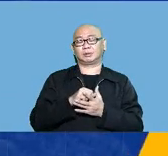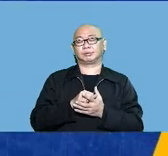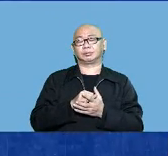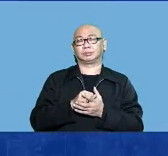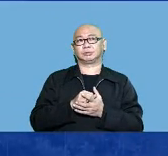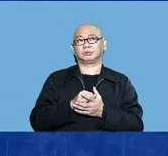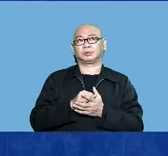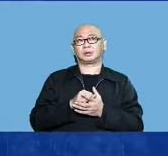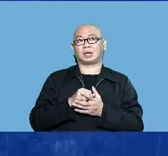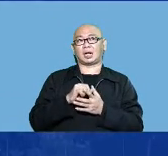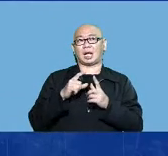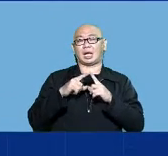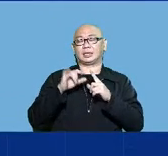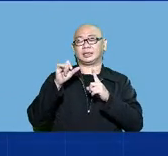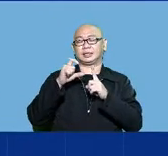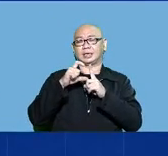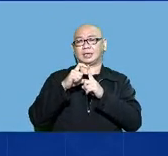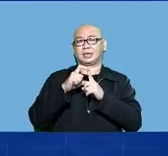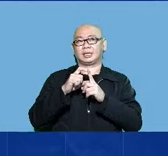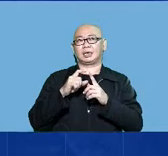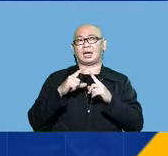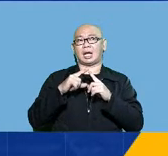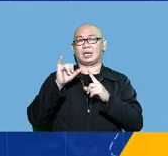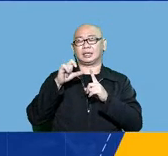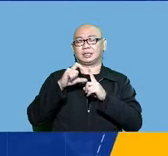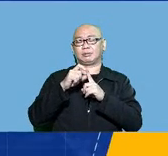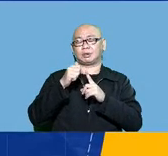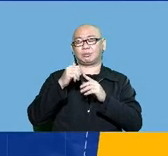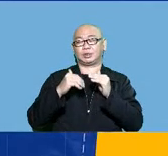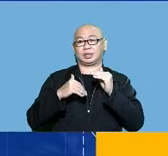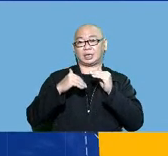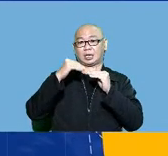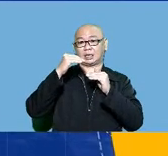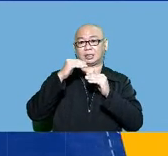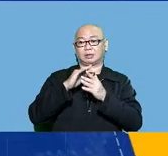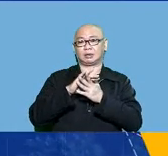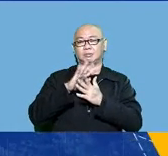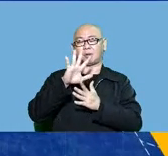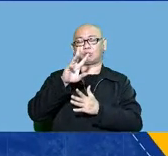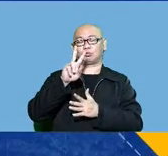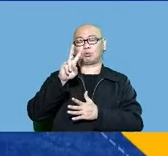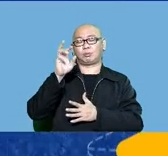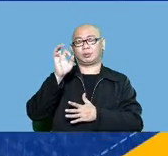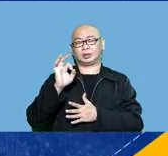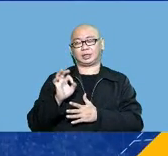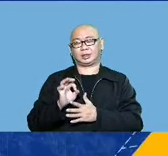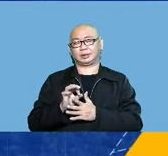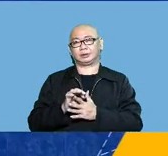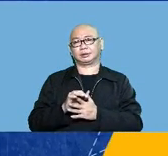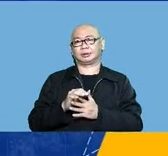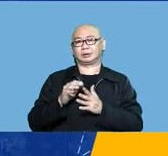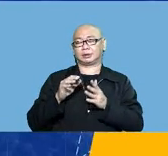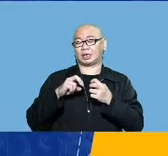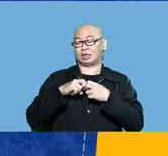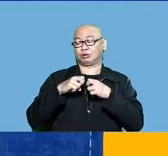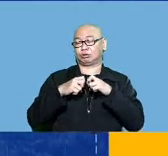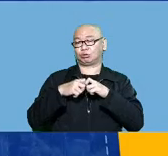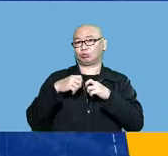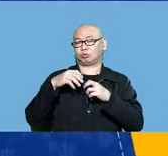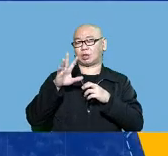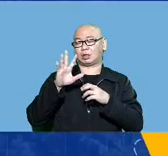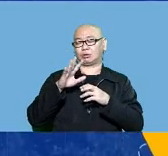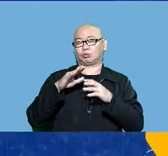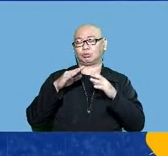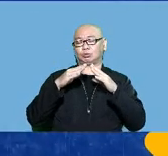defibrillator atau AED. AED dapat meningkatkan angka keberlangsungan hidup sampai 52% pada kasus serangan jantung di luar rumah